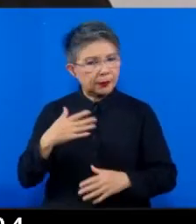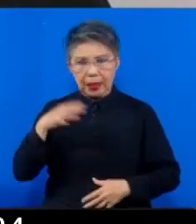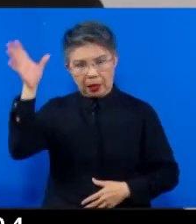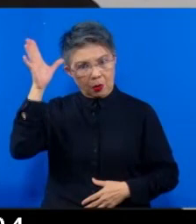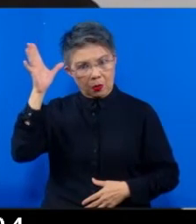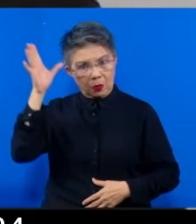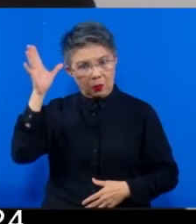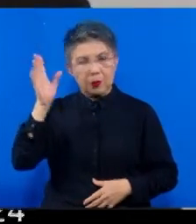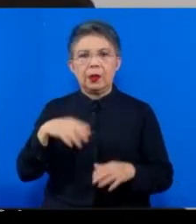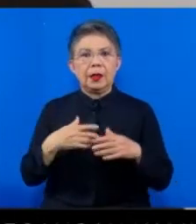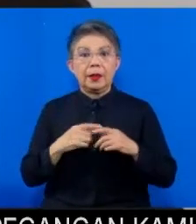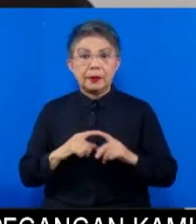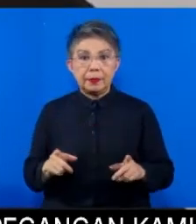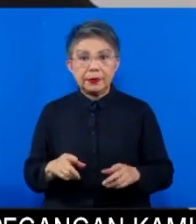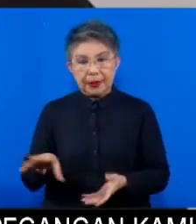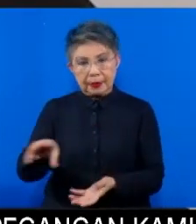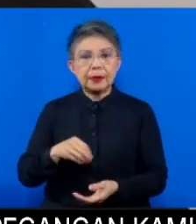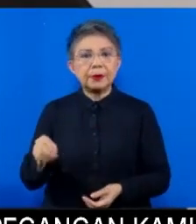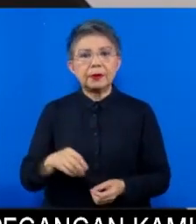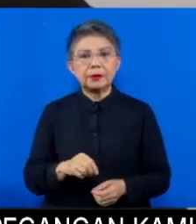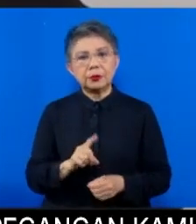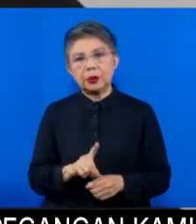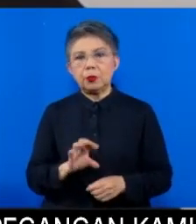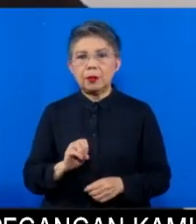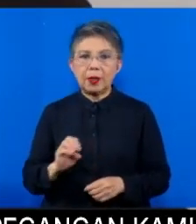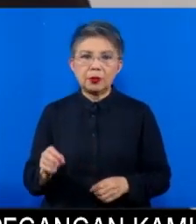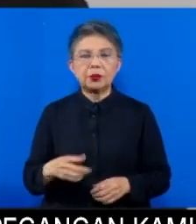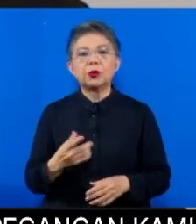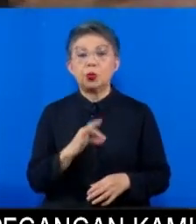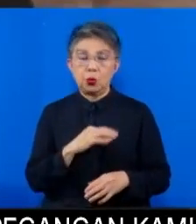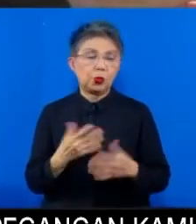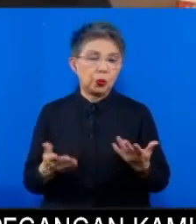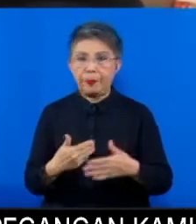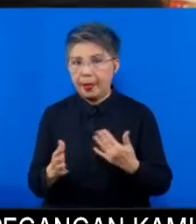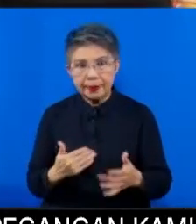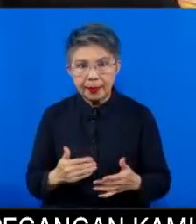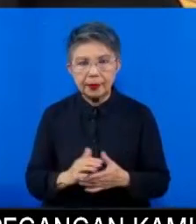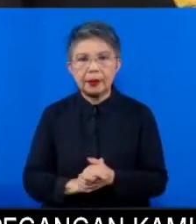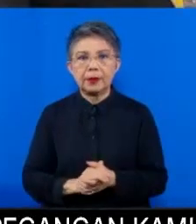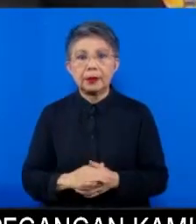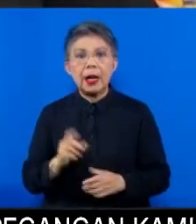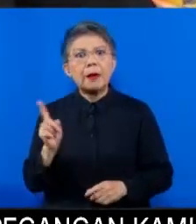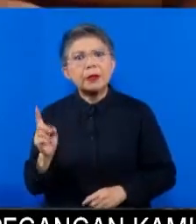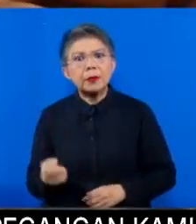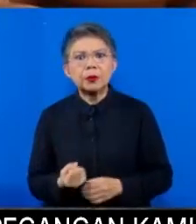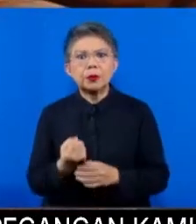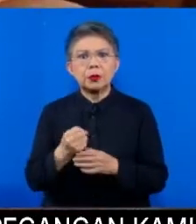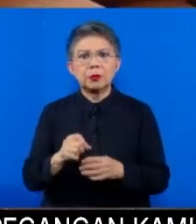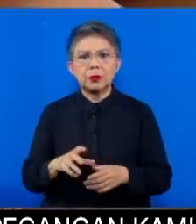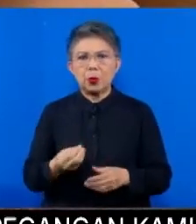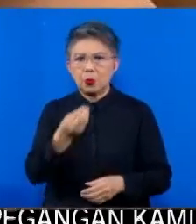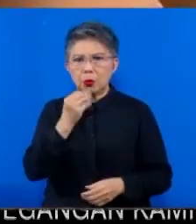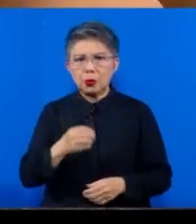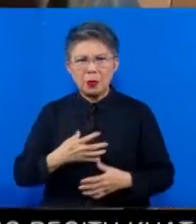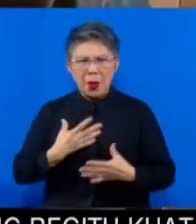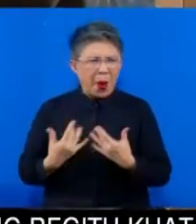harga sekian, terus kita ngambil untung 1.500 gitu aja per kilo gitu. Tingginya harga telur juga membuat sejumlah konsumen